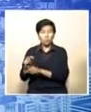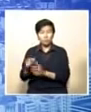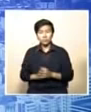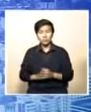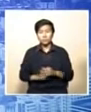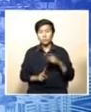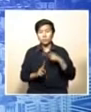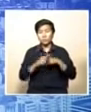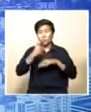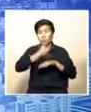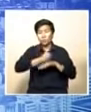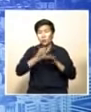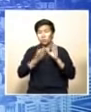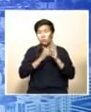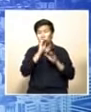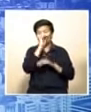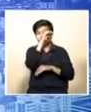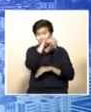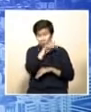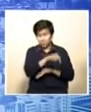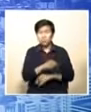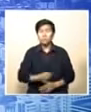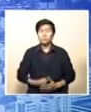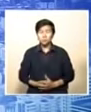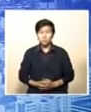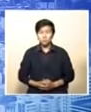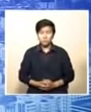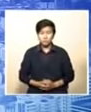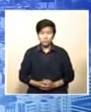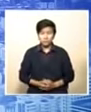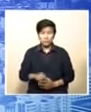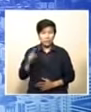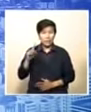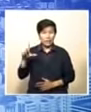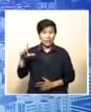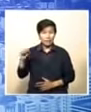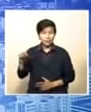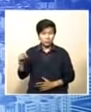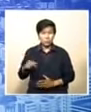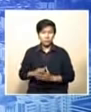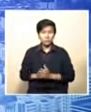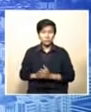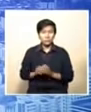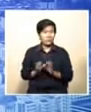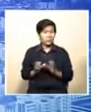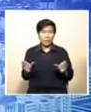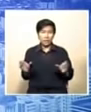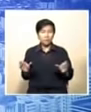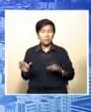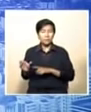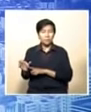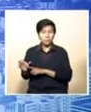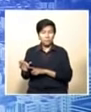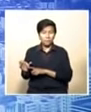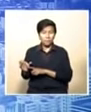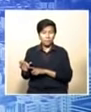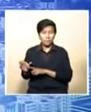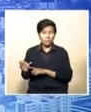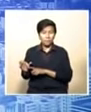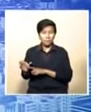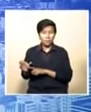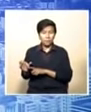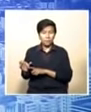ใกล้ชิดติดพันกับผู้ป่วยเช่นอสม.ที่ไปเฝ้าระวังผู้ป่วยในต่าง